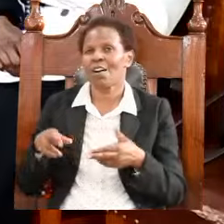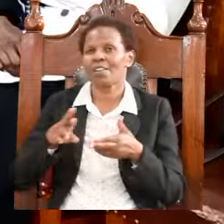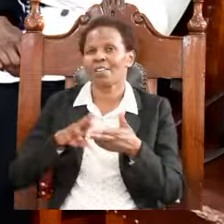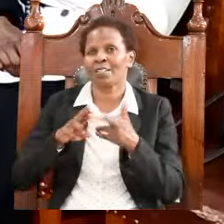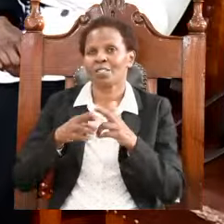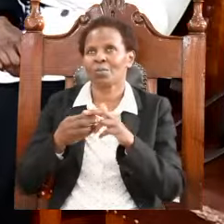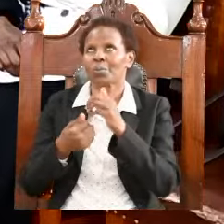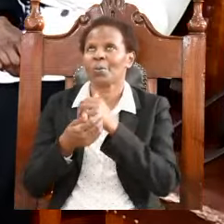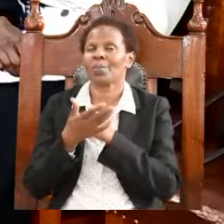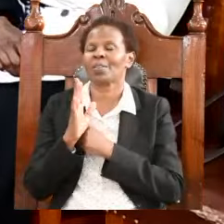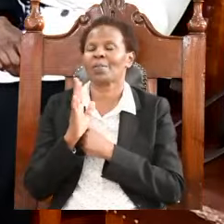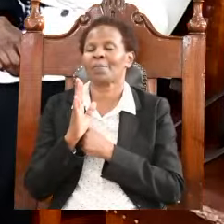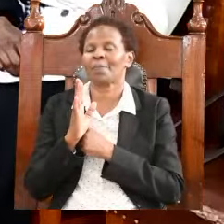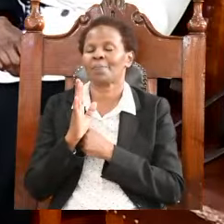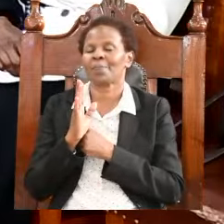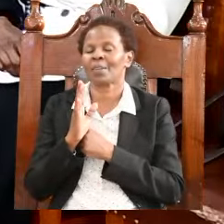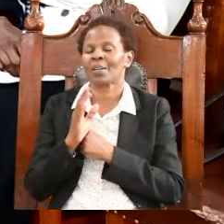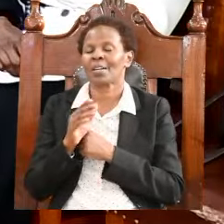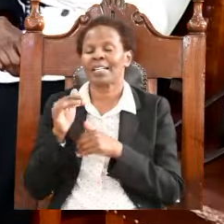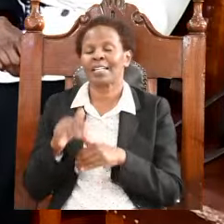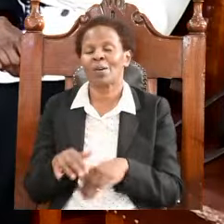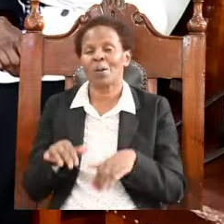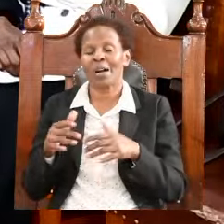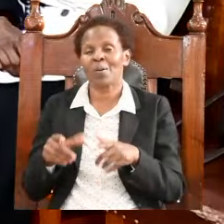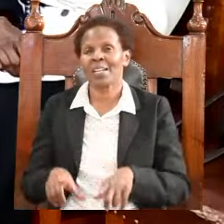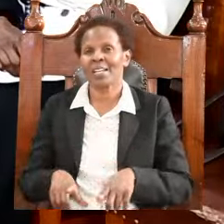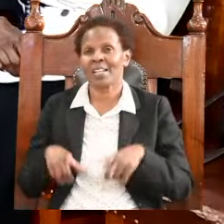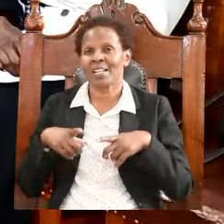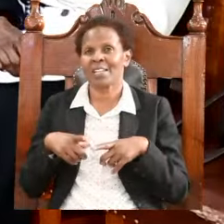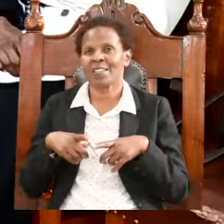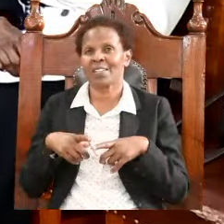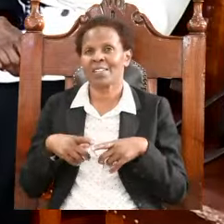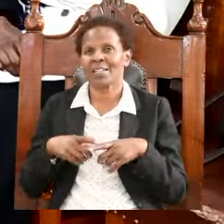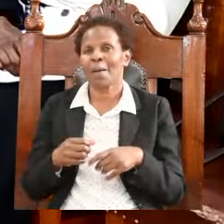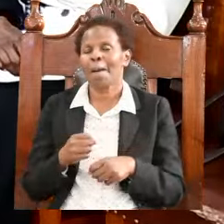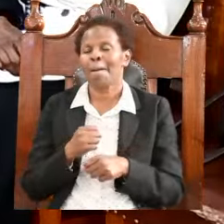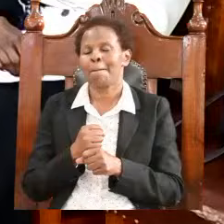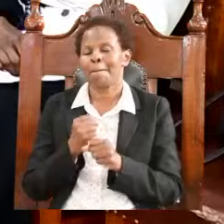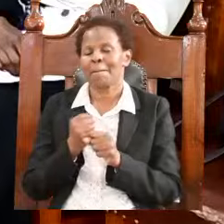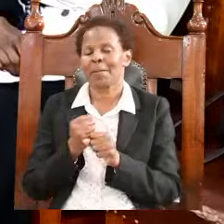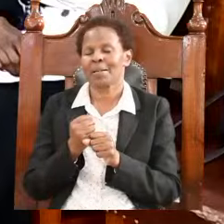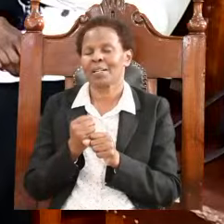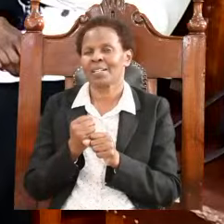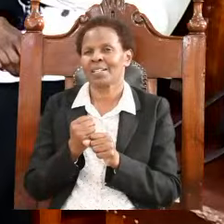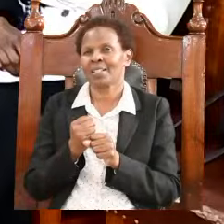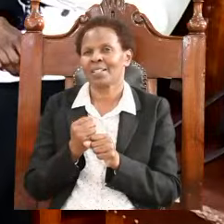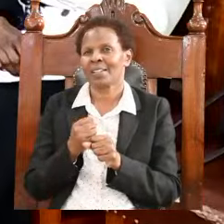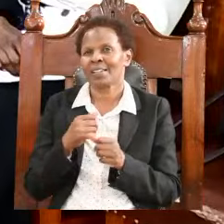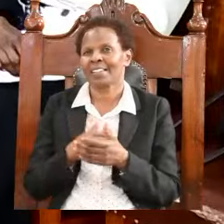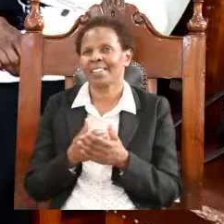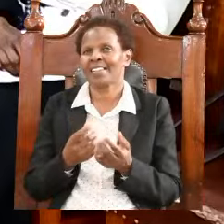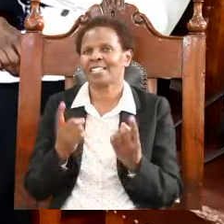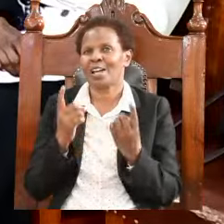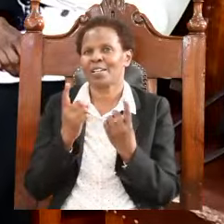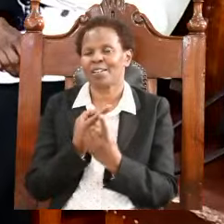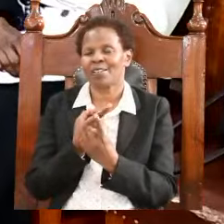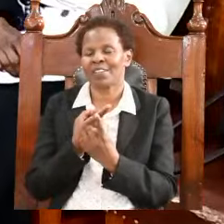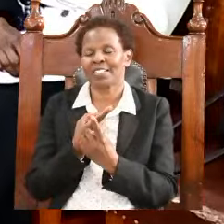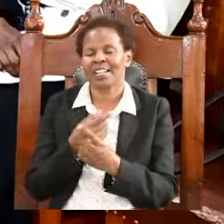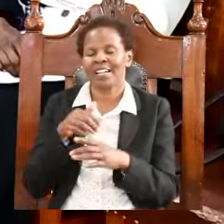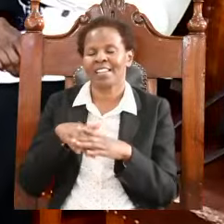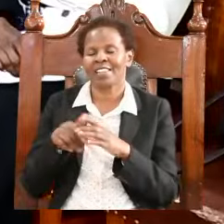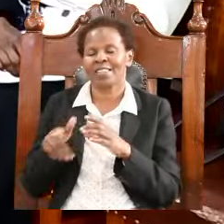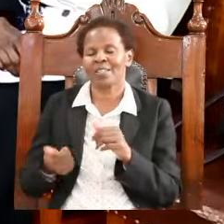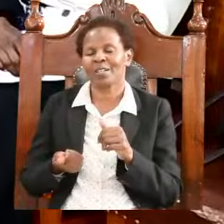Ngai mũikarĩre na mĩtugo ĩratũma andũ arĩa angĩ mone nĩ kũrĩ na kĩndũ kĩna ũtiganu mũtũrĩre-inĩ